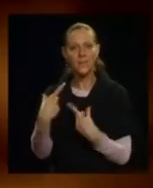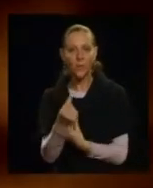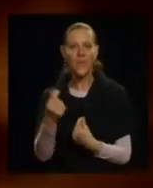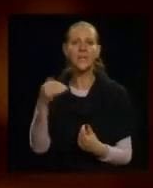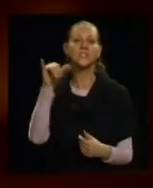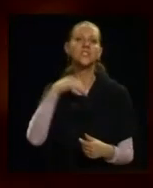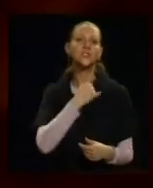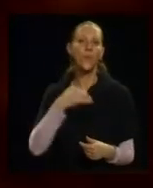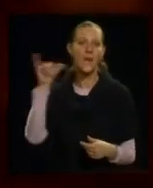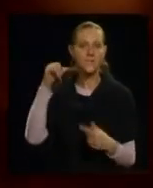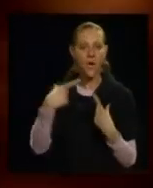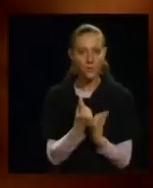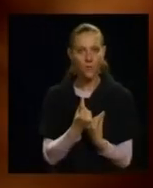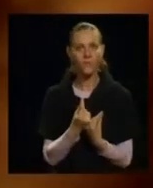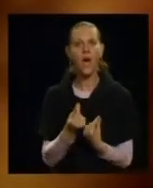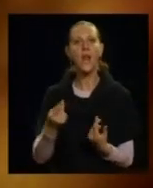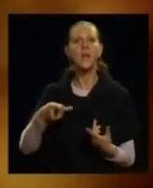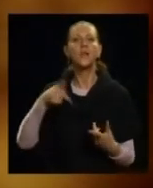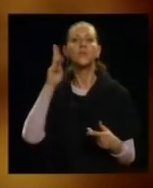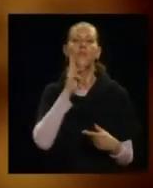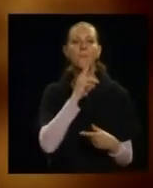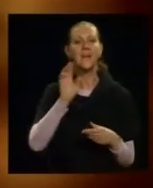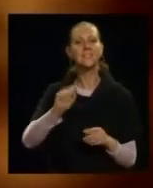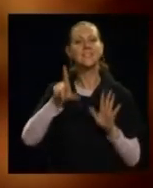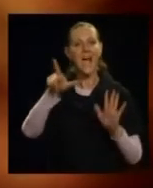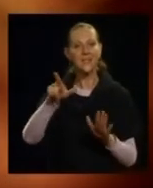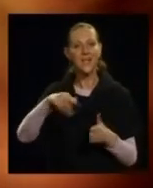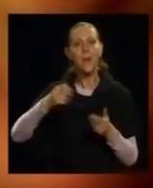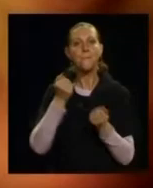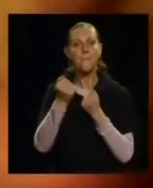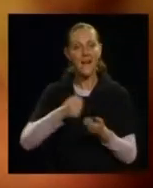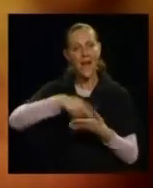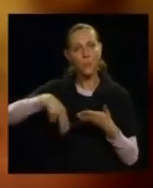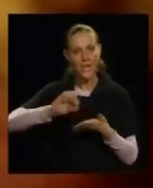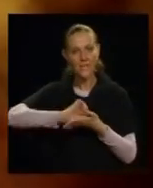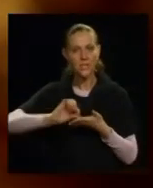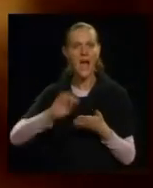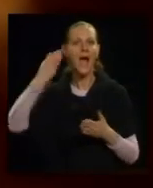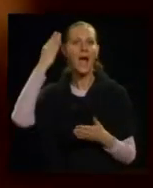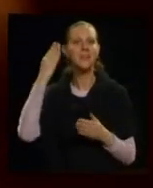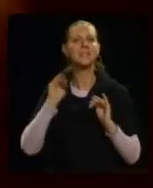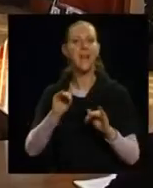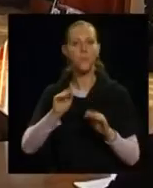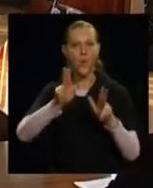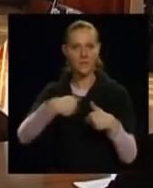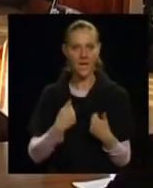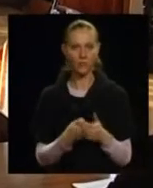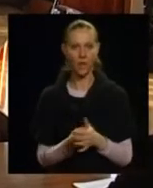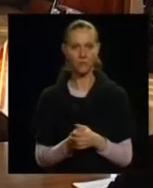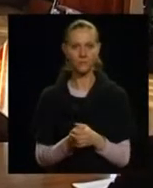igazgatójával november 17-én megállapodást írt alá ezen megemlékezések támogatásáról.